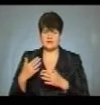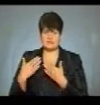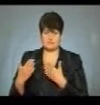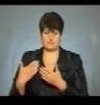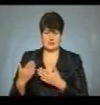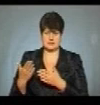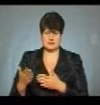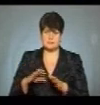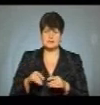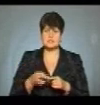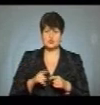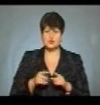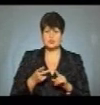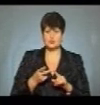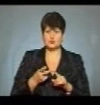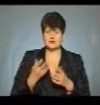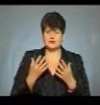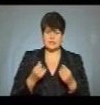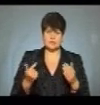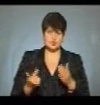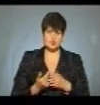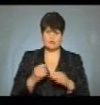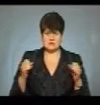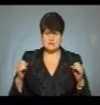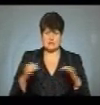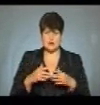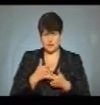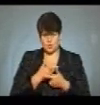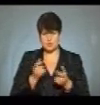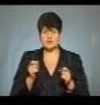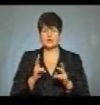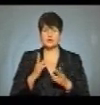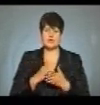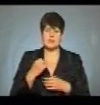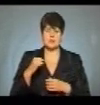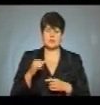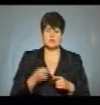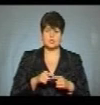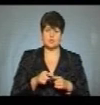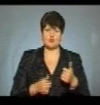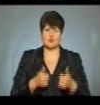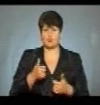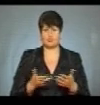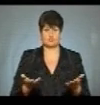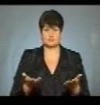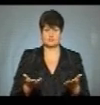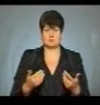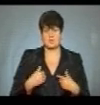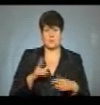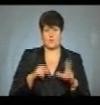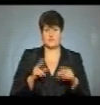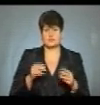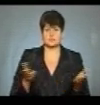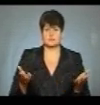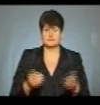співбесіда. Після цього на другий день нас знову ж таки зібрали і оголосили, хто став переможцями даного конкурсу. І так мені